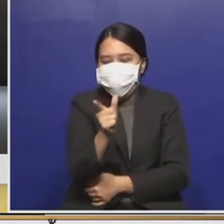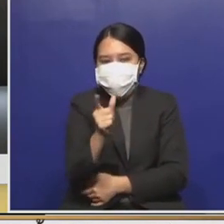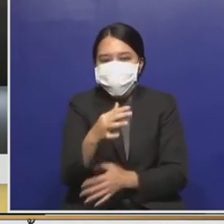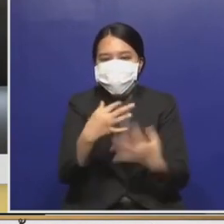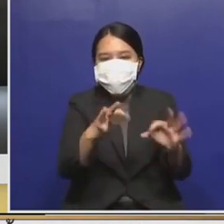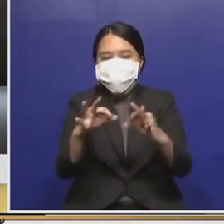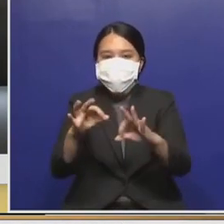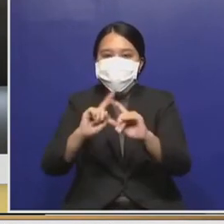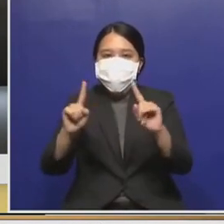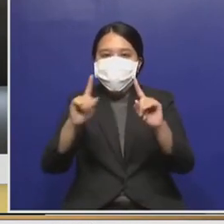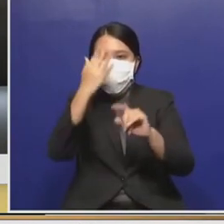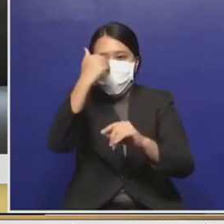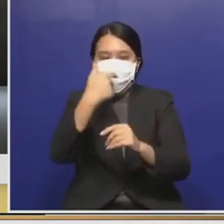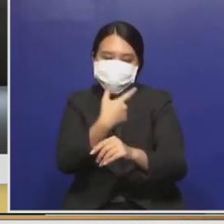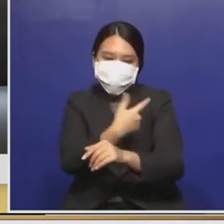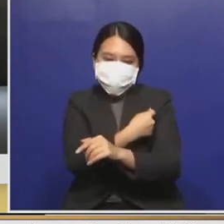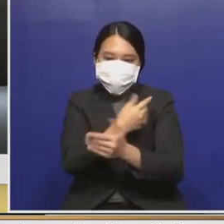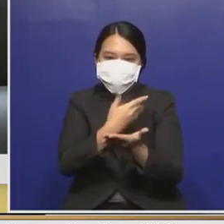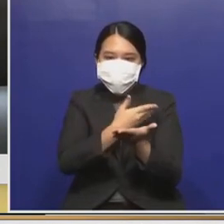ดทุกคน